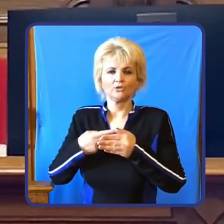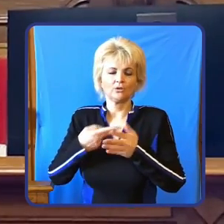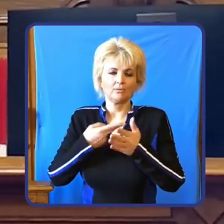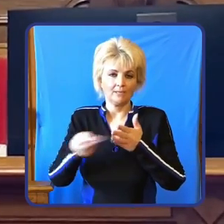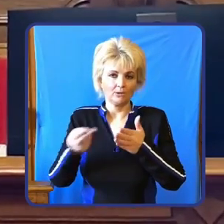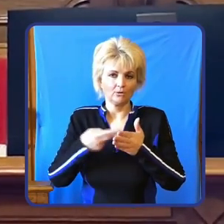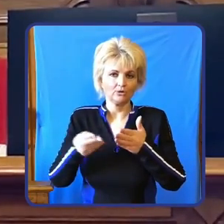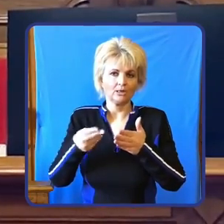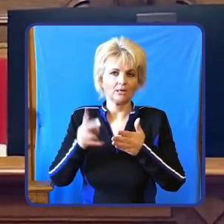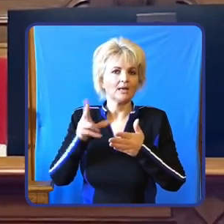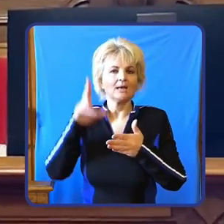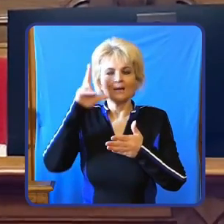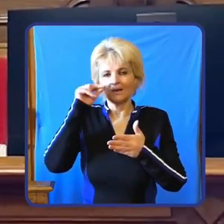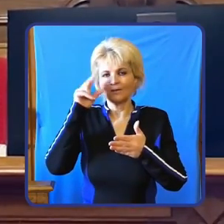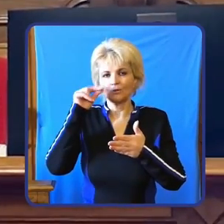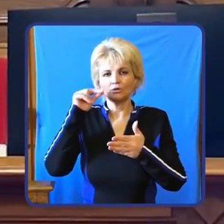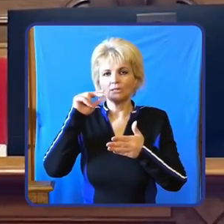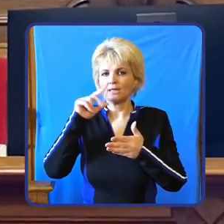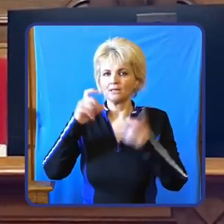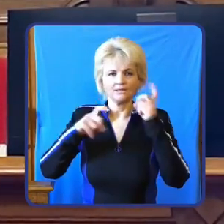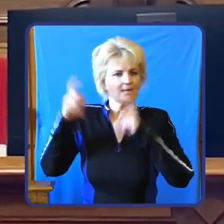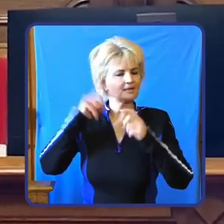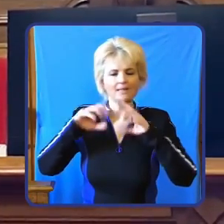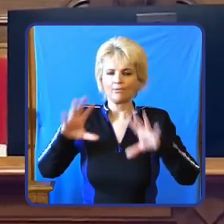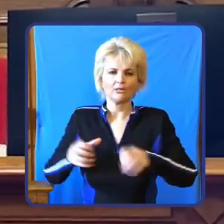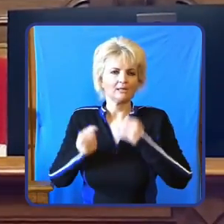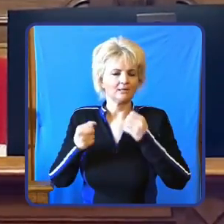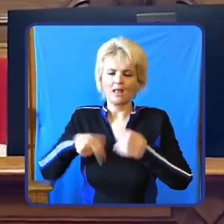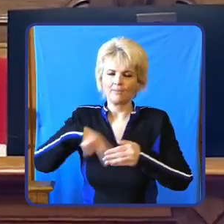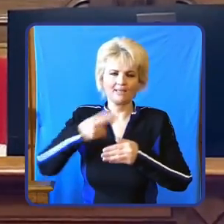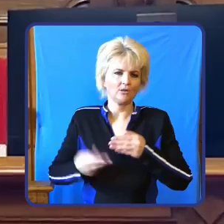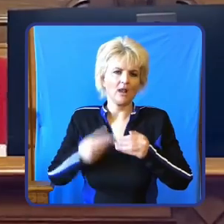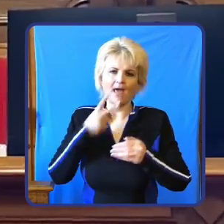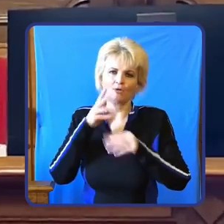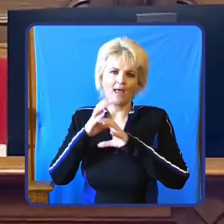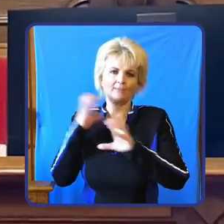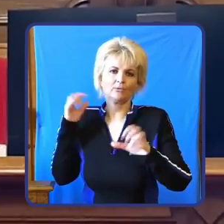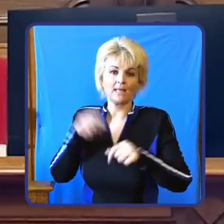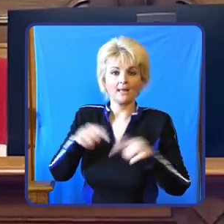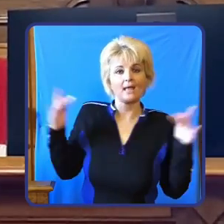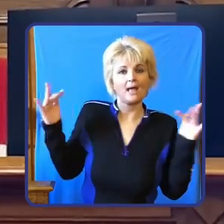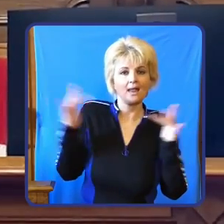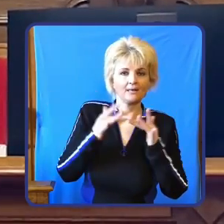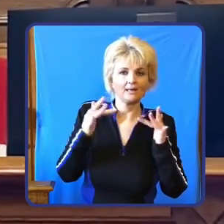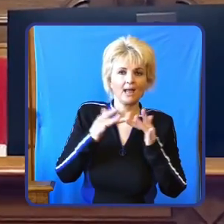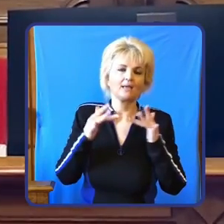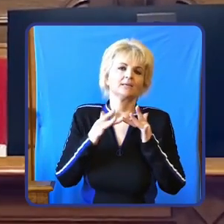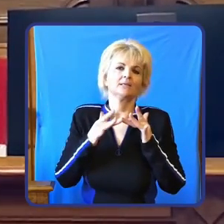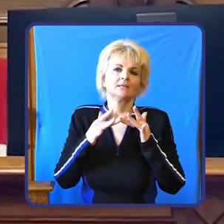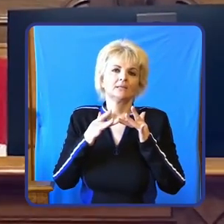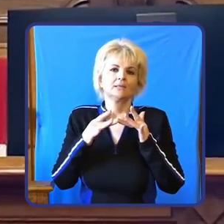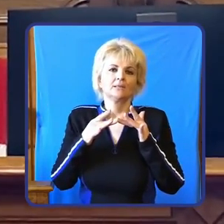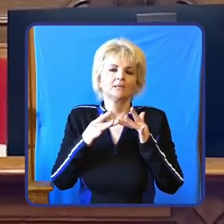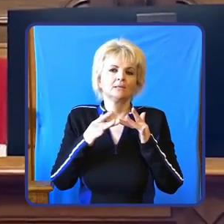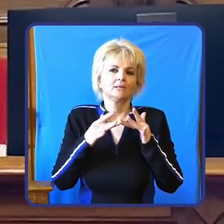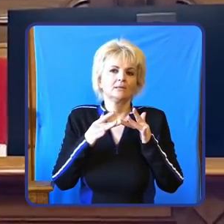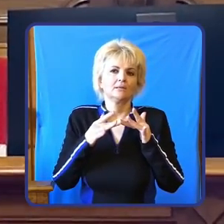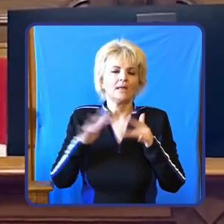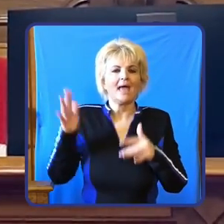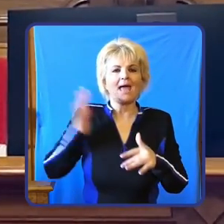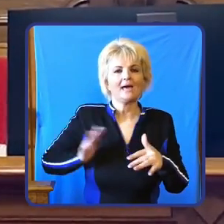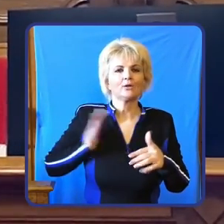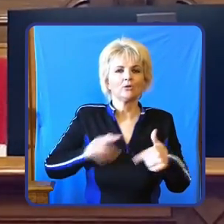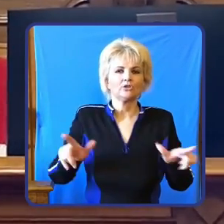bíróság, rendőrség, bocsánat, szerint sem jött létre, hiszen nem érte alá a Volánbusz. Ennek ellenére teljesen